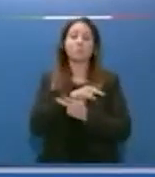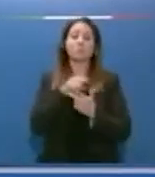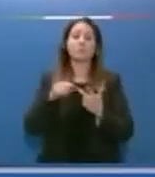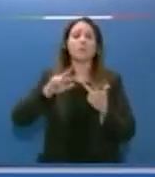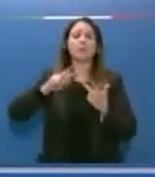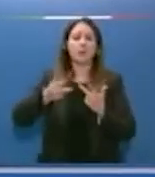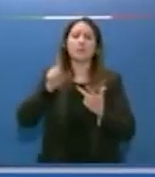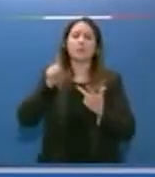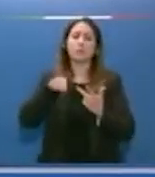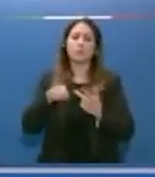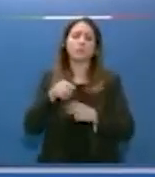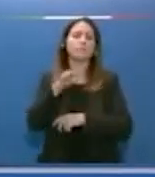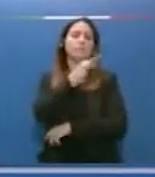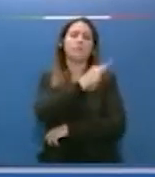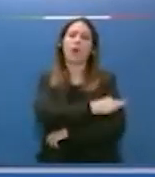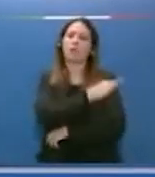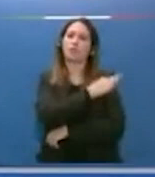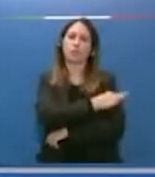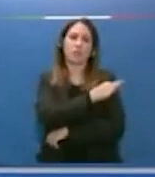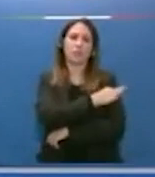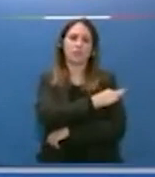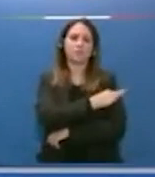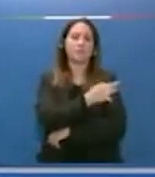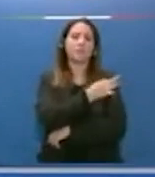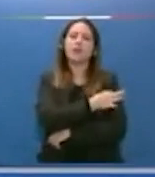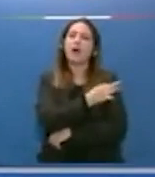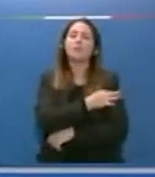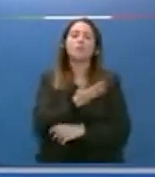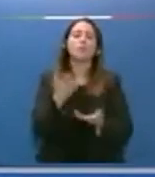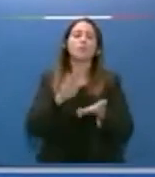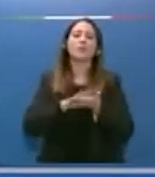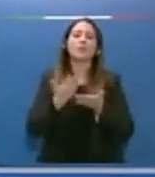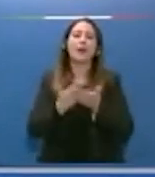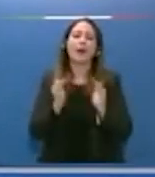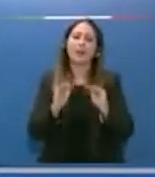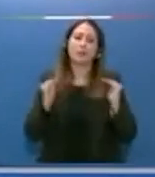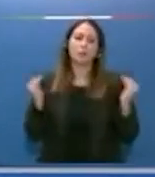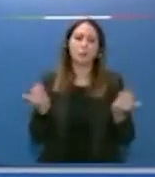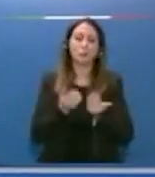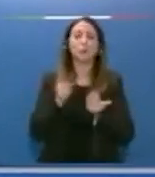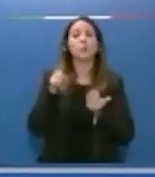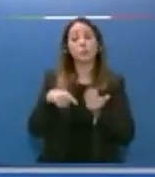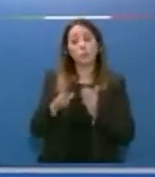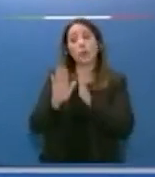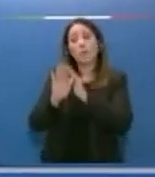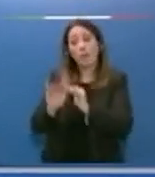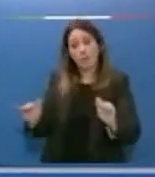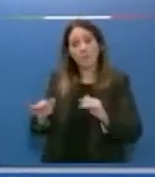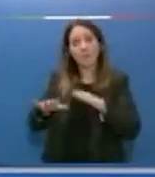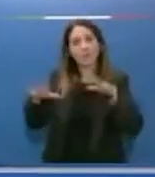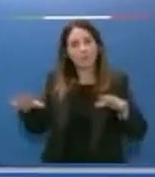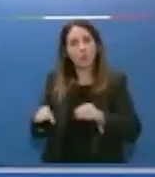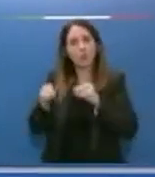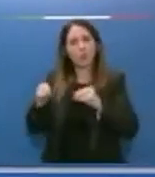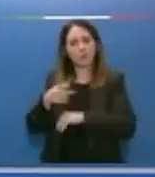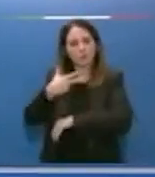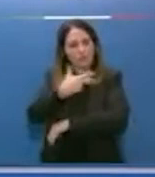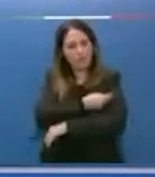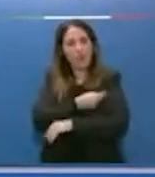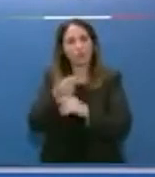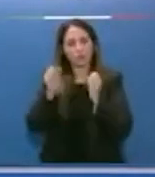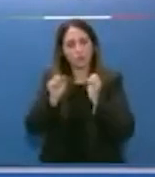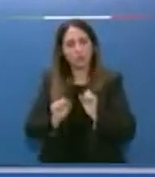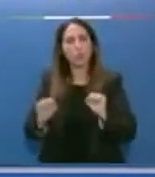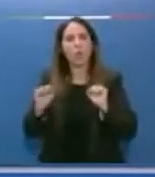dire la vaccinazione la vaccinazione di tutti e oggi anche dei bambini oggi anche dei